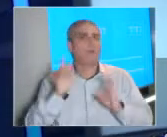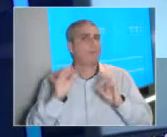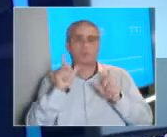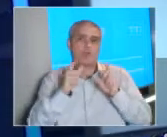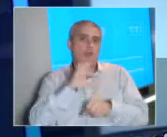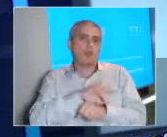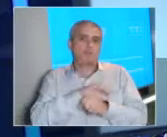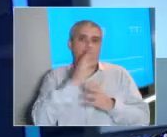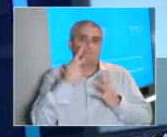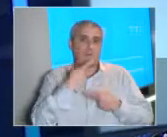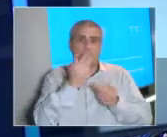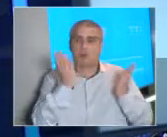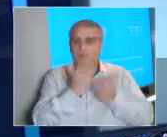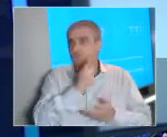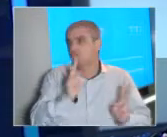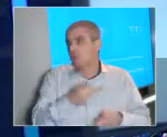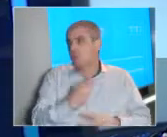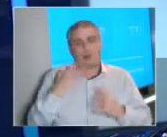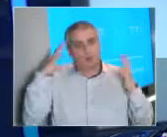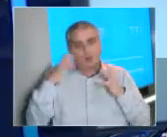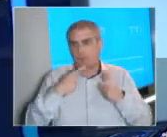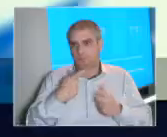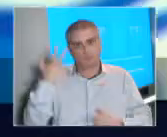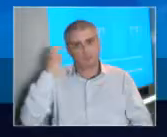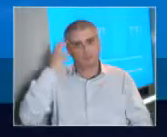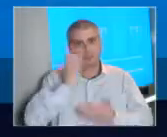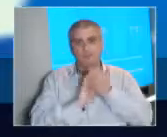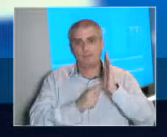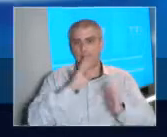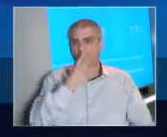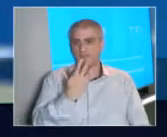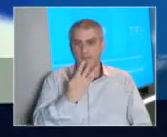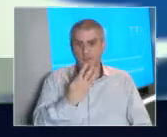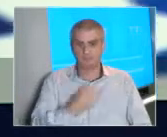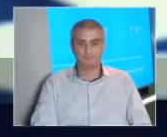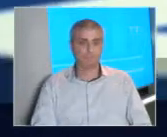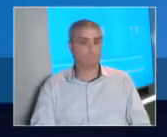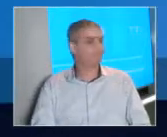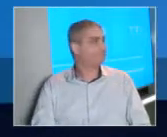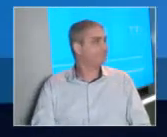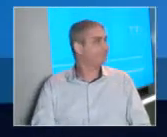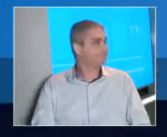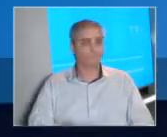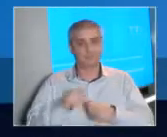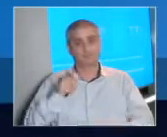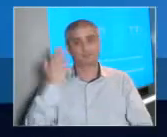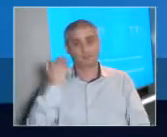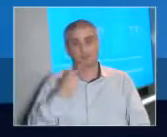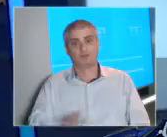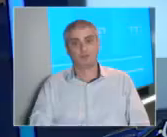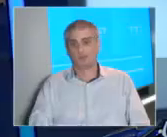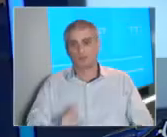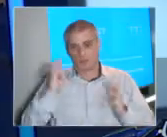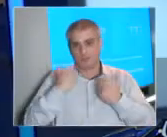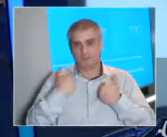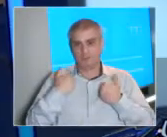עומדים בלחץ, ומקרה התאבדות רביעי. חבר הכנסת רועי פולקמן, אתה יודע... נכון. שלא